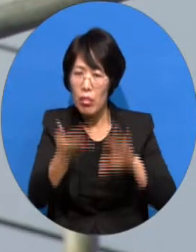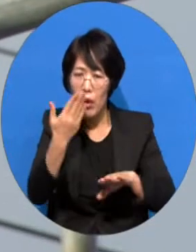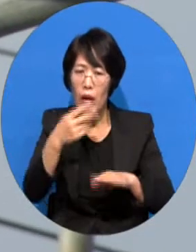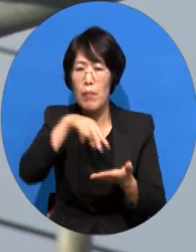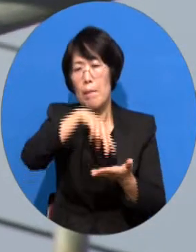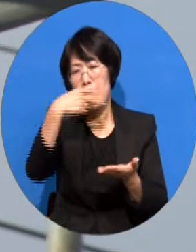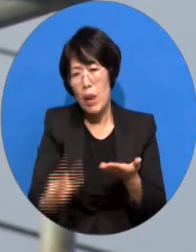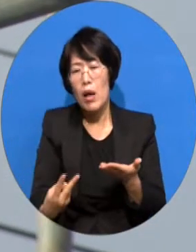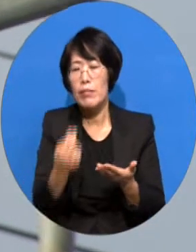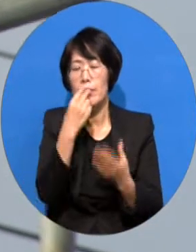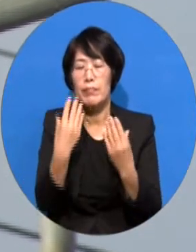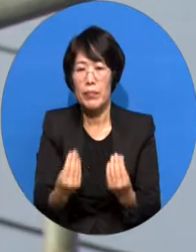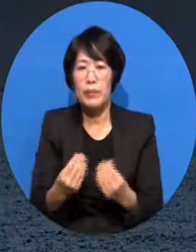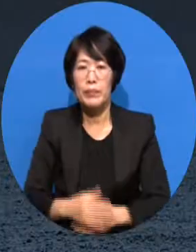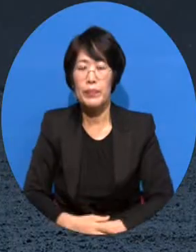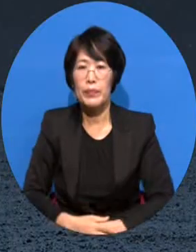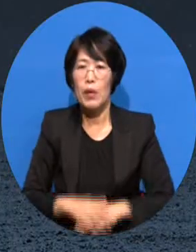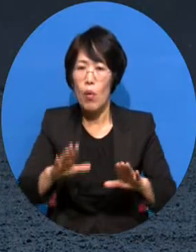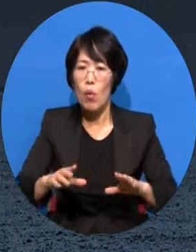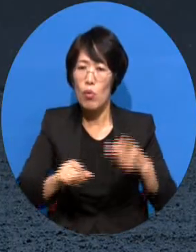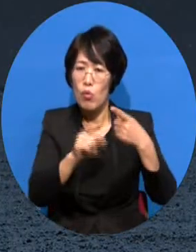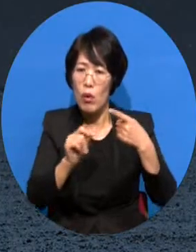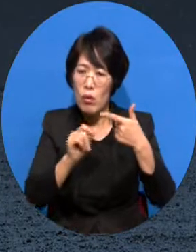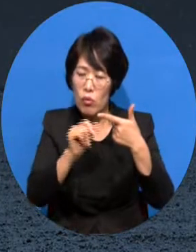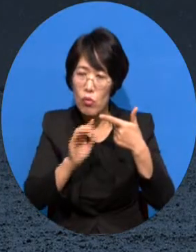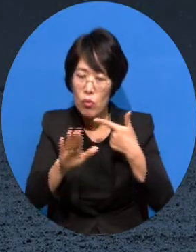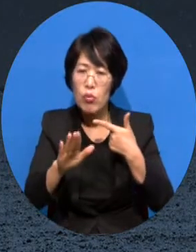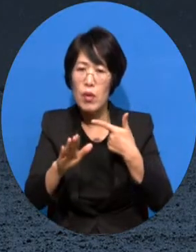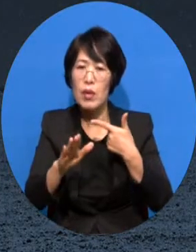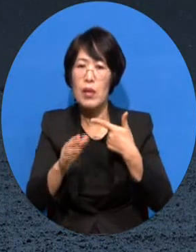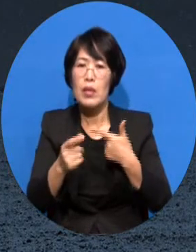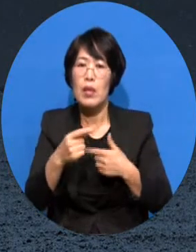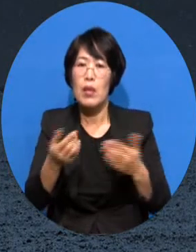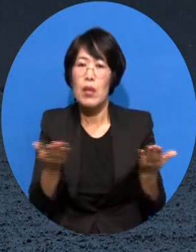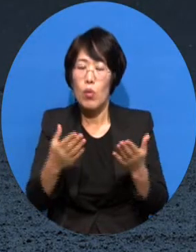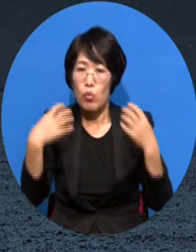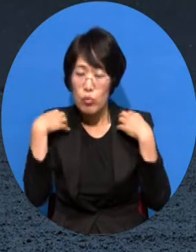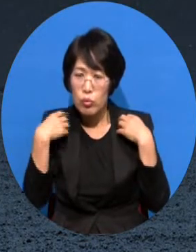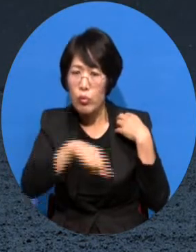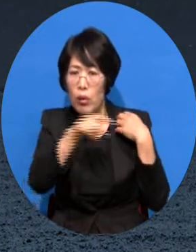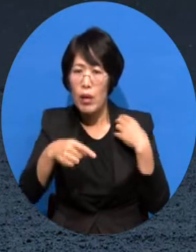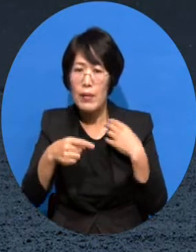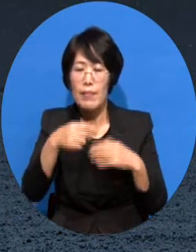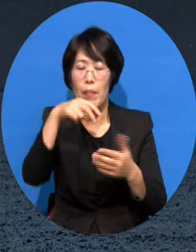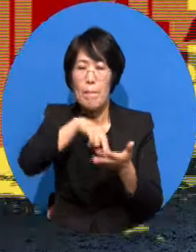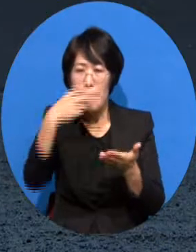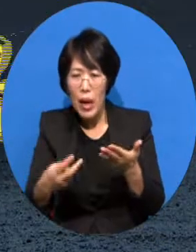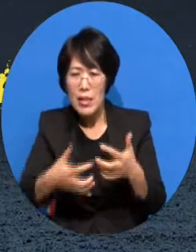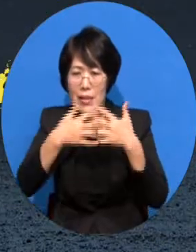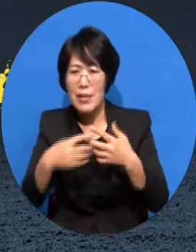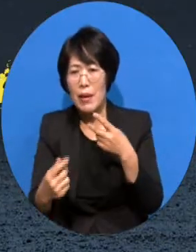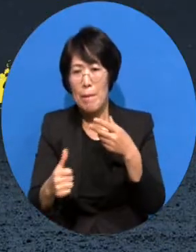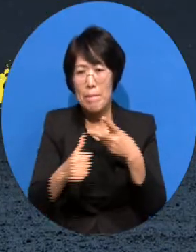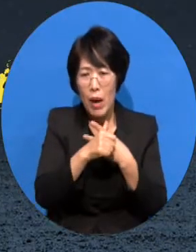추락사고로 숨졌습니다 올 하반기 만에도 광 조 지방 노동청 으로부터 추락과 끼임 사망사고 예방 수칙